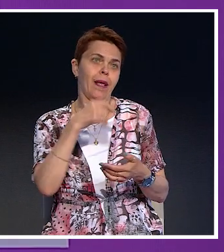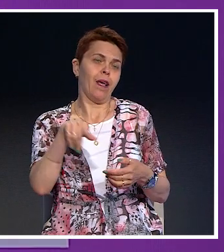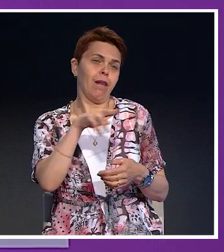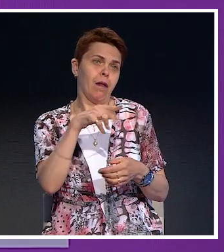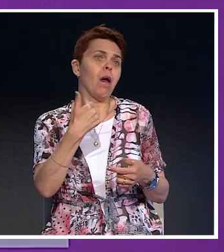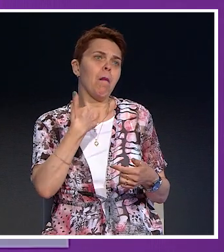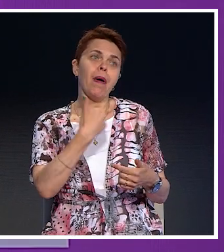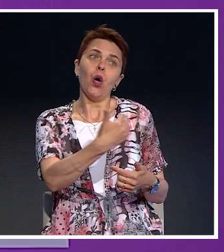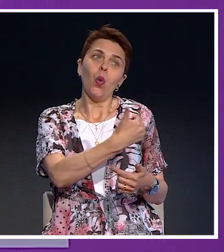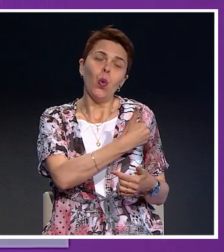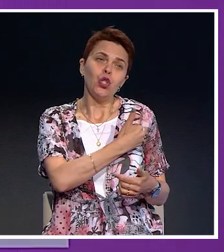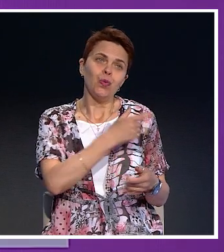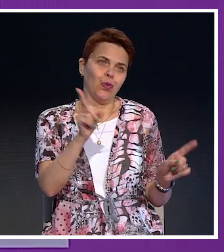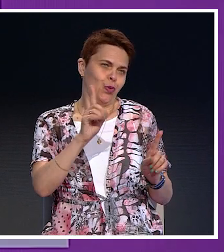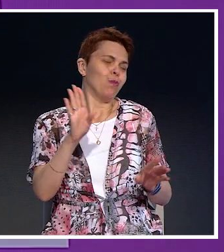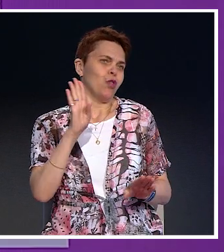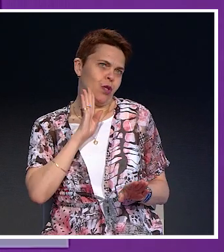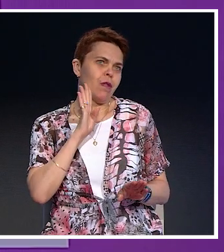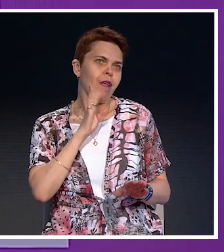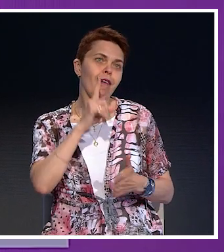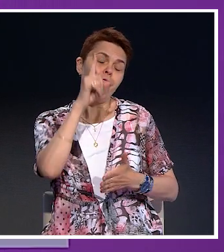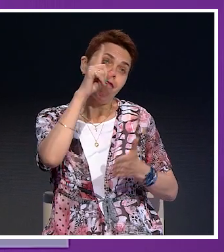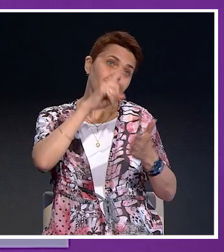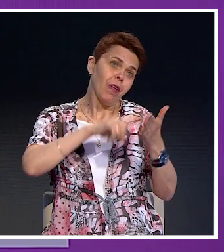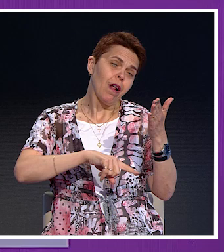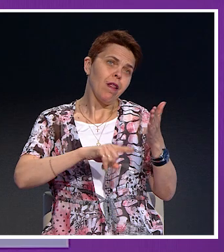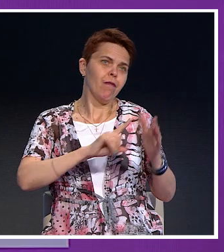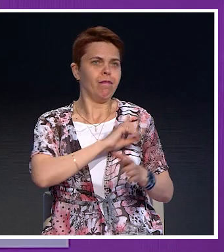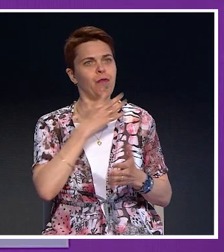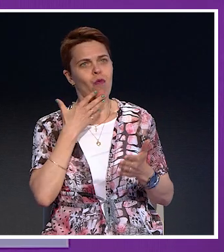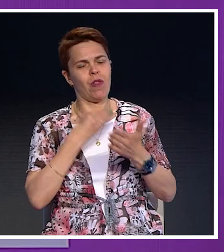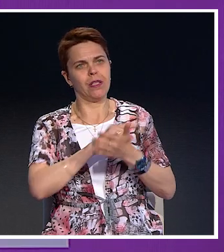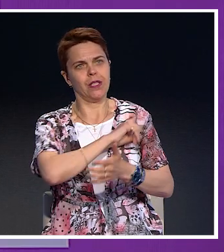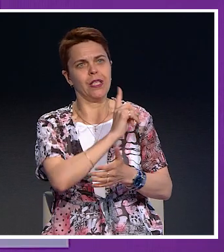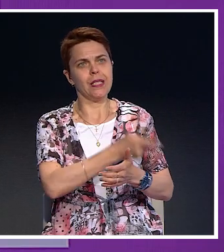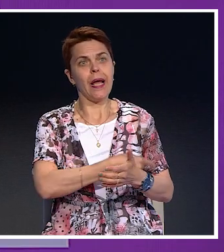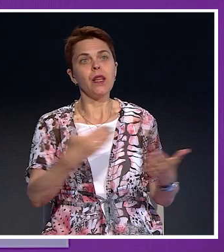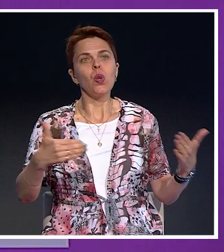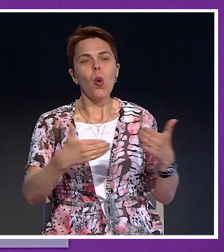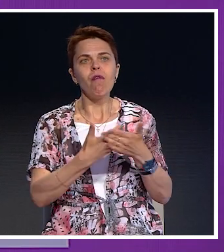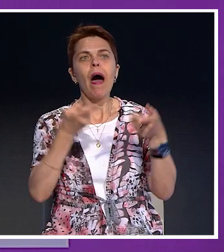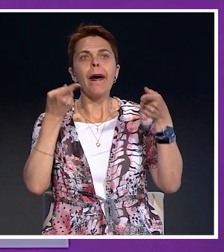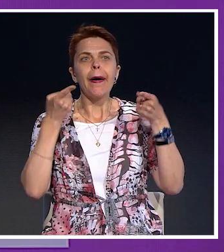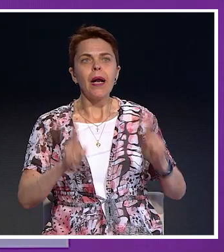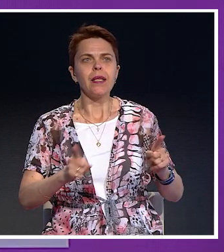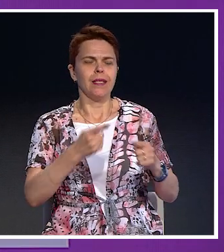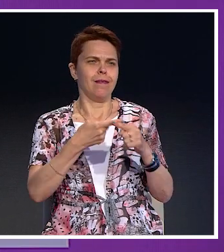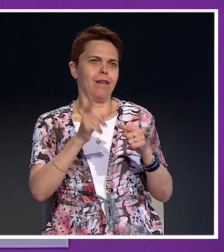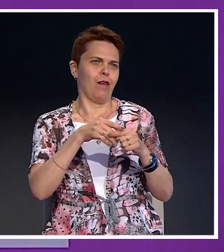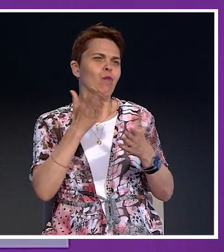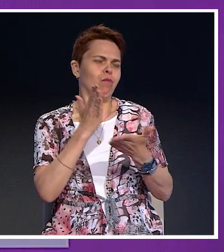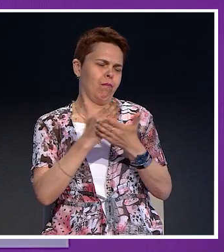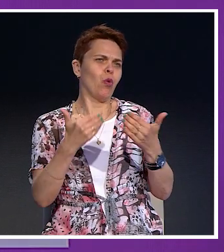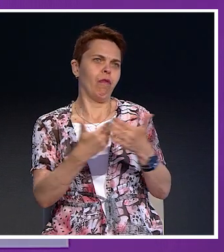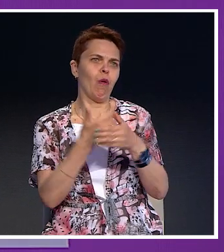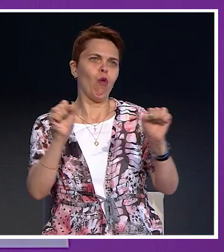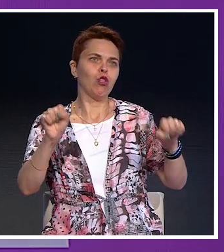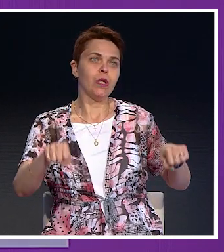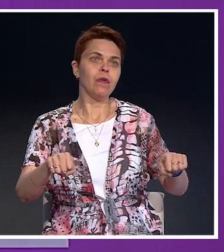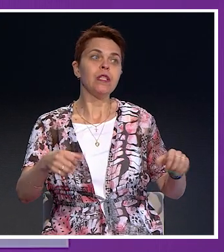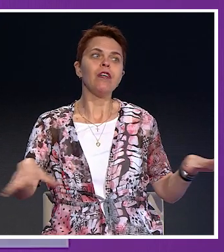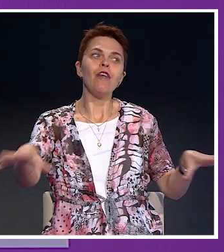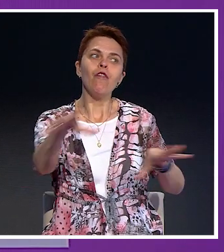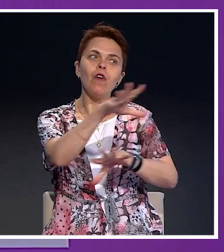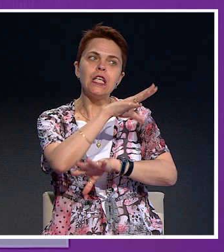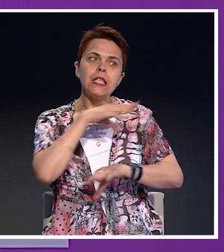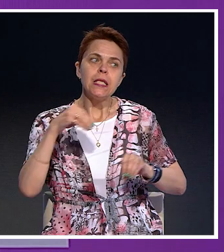І ми, звичайно, хочемо, щоб жінки вірили у власні сили, тому що нова реальність – це і нові можливості. Тож